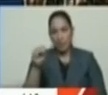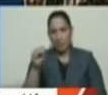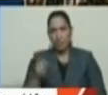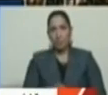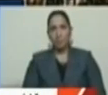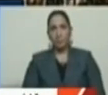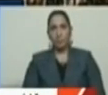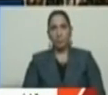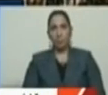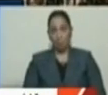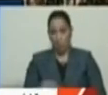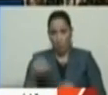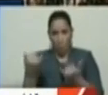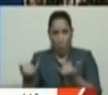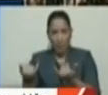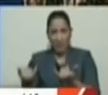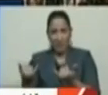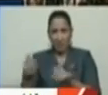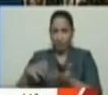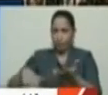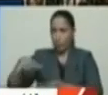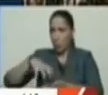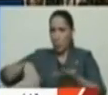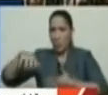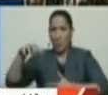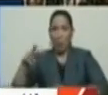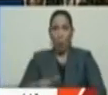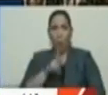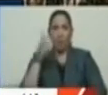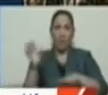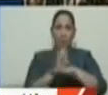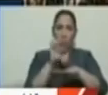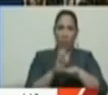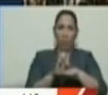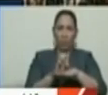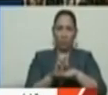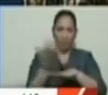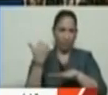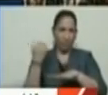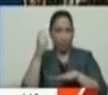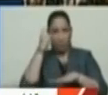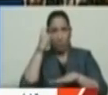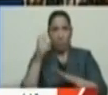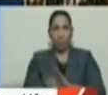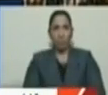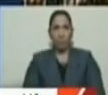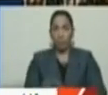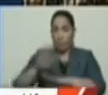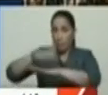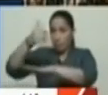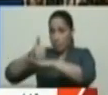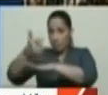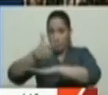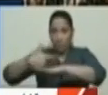فلذلك عندما تقول الولايات المتحدة الأمريكية جميع الطروحات يعني على الطاولة، هذا يعني أن لو